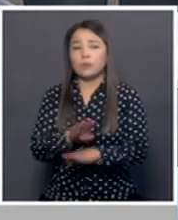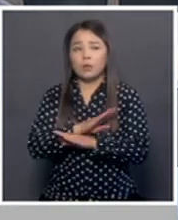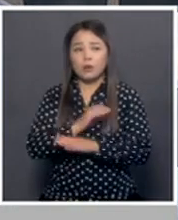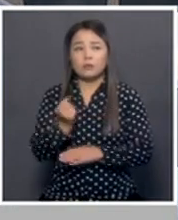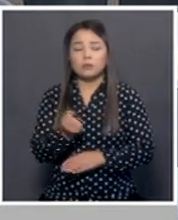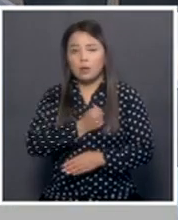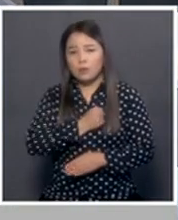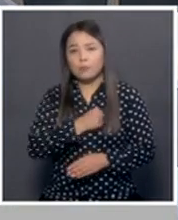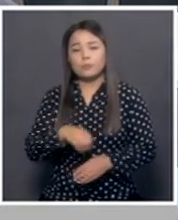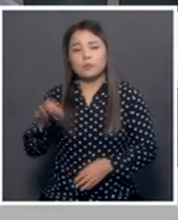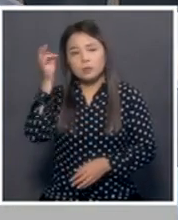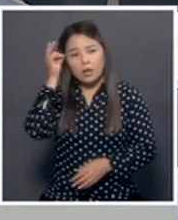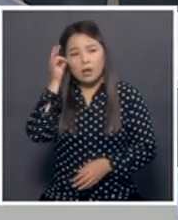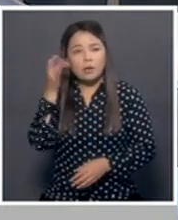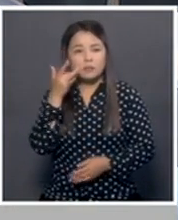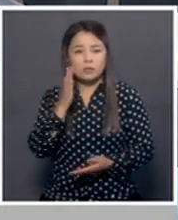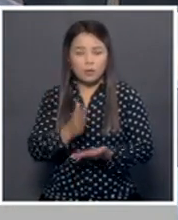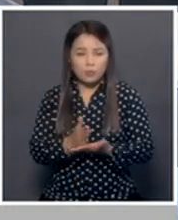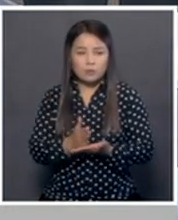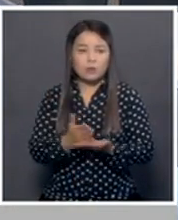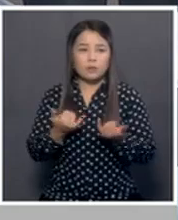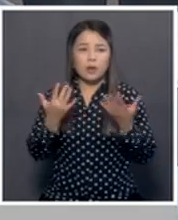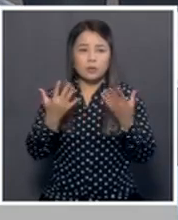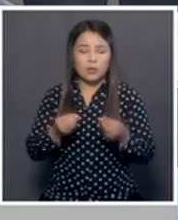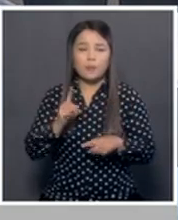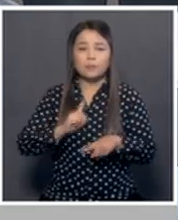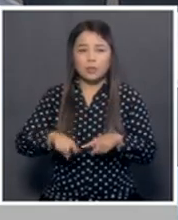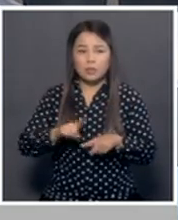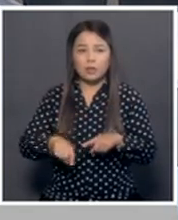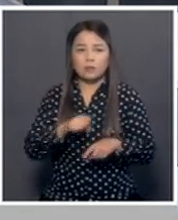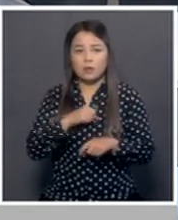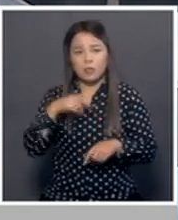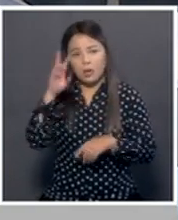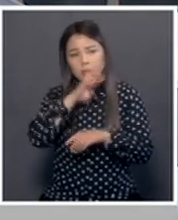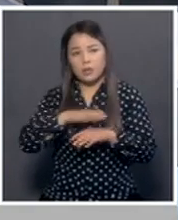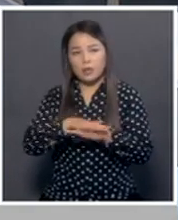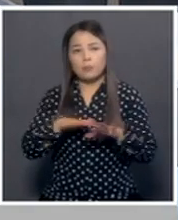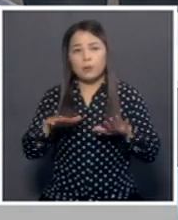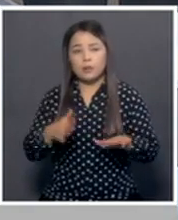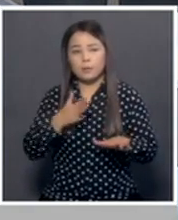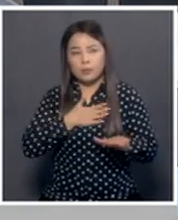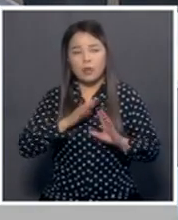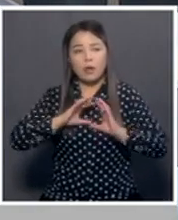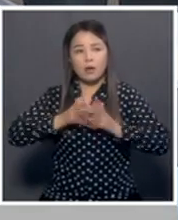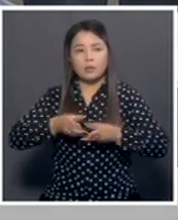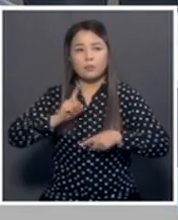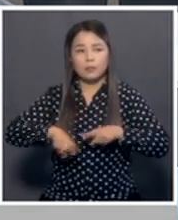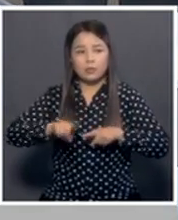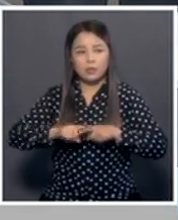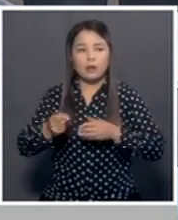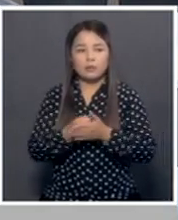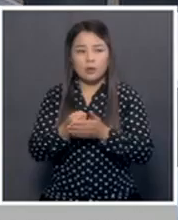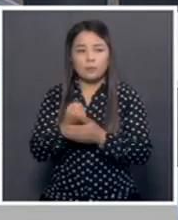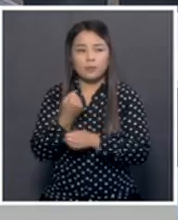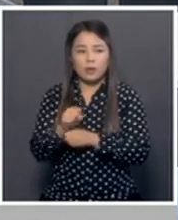қайғыра мұңая еске алып жатырмыз. Алдағы уақытта тездетіп осы індетпен еліміз, жалпы әлем тездетіп